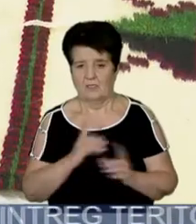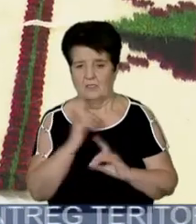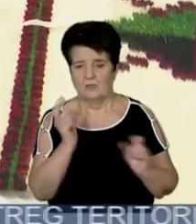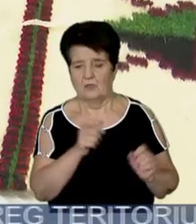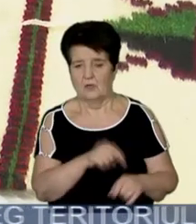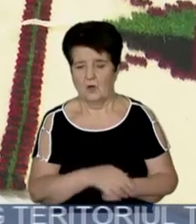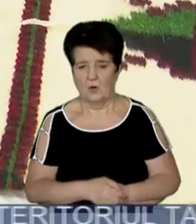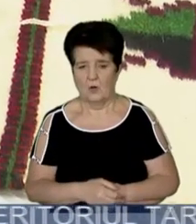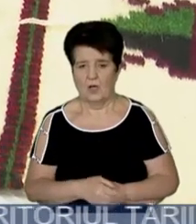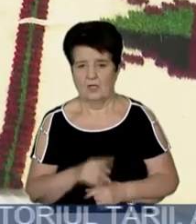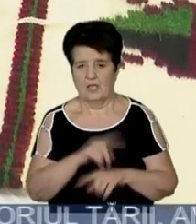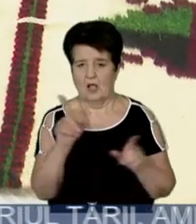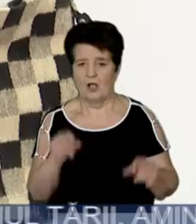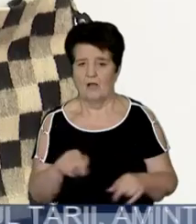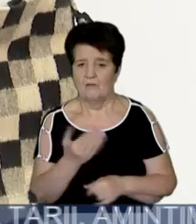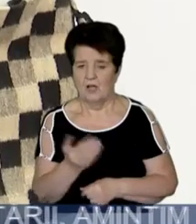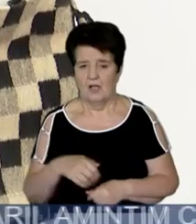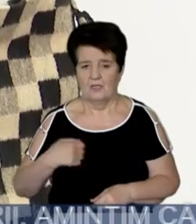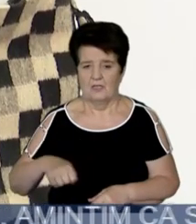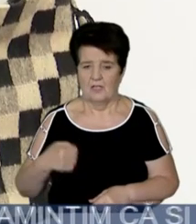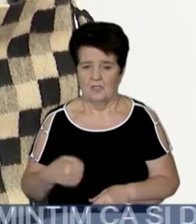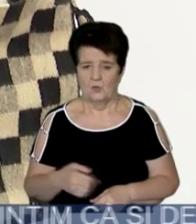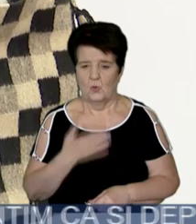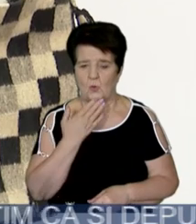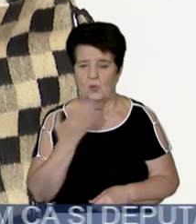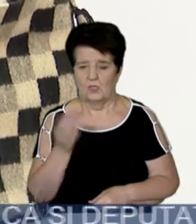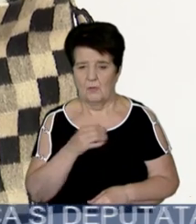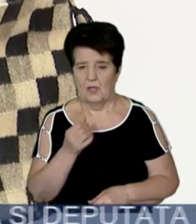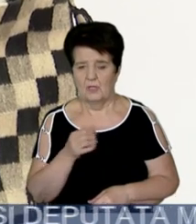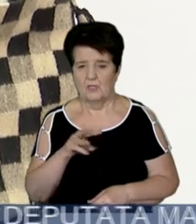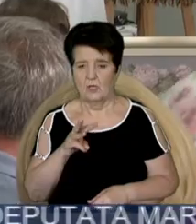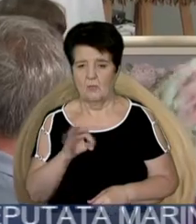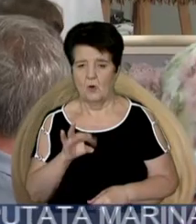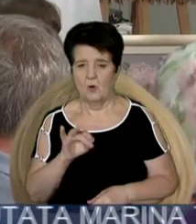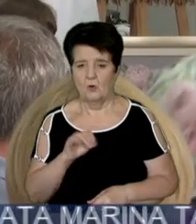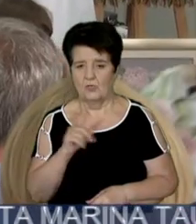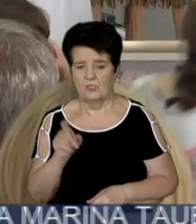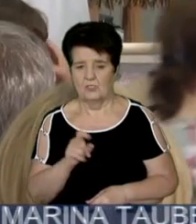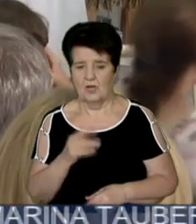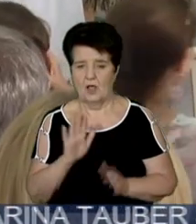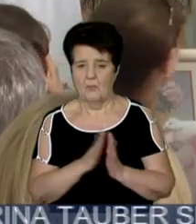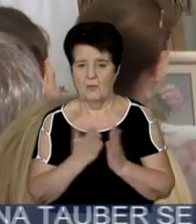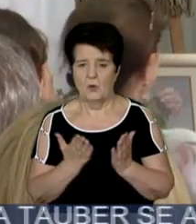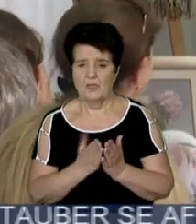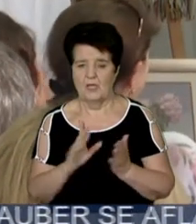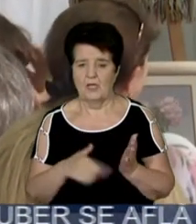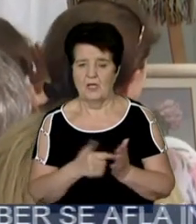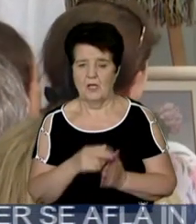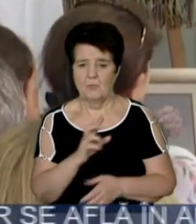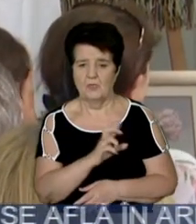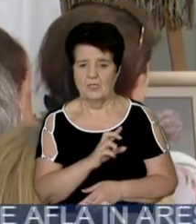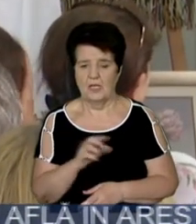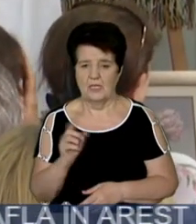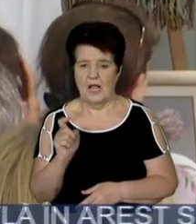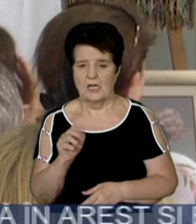O mică parte din covorașele, trăistuțele țesute în ultimii ani de Zinaida Moroz, au fost expuse la Biblioteca Municipală Bogdan Petricei